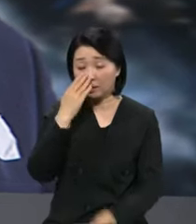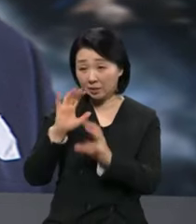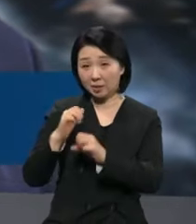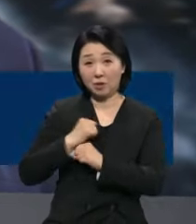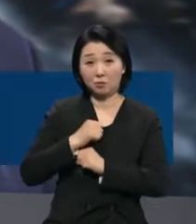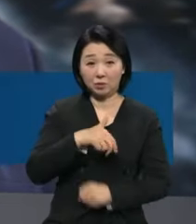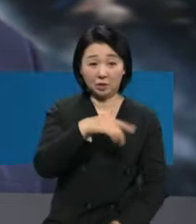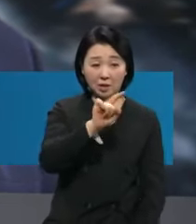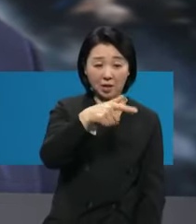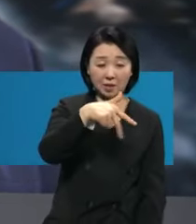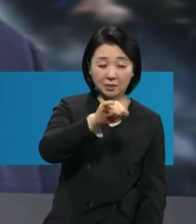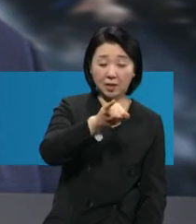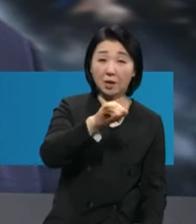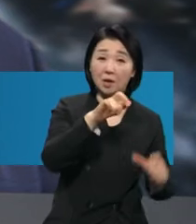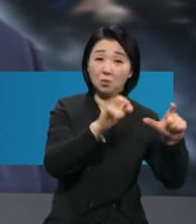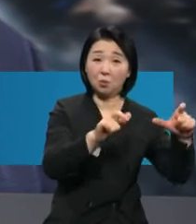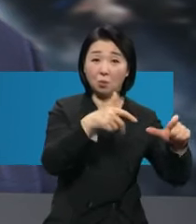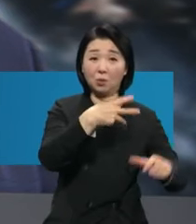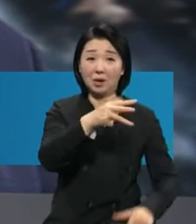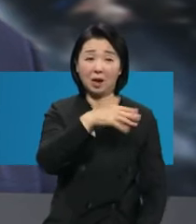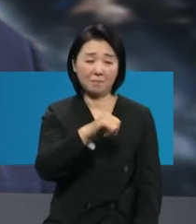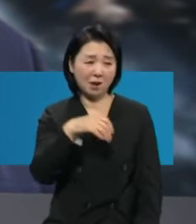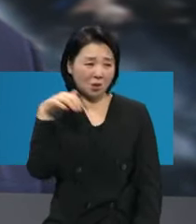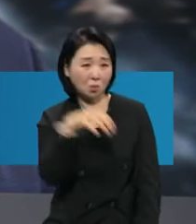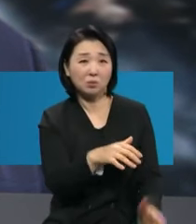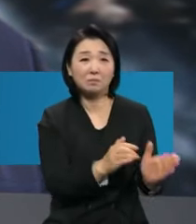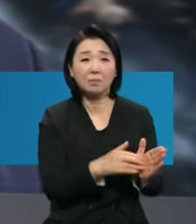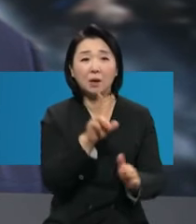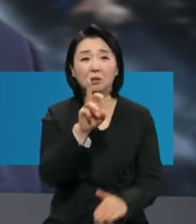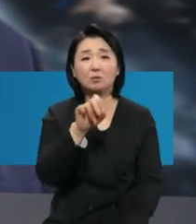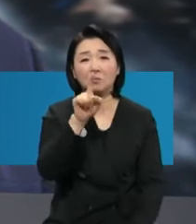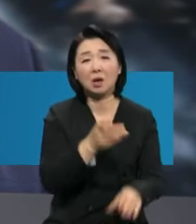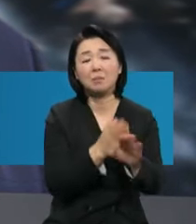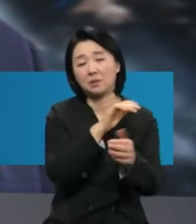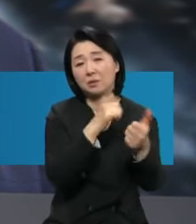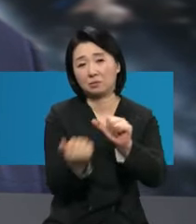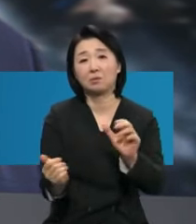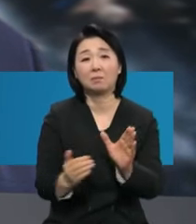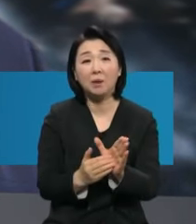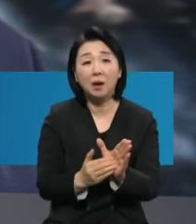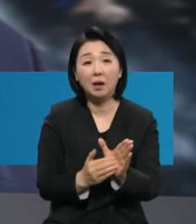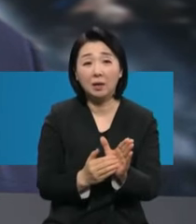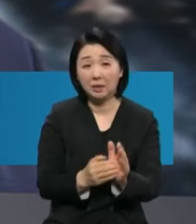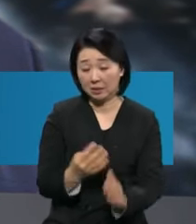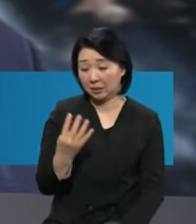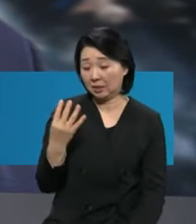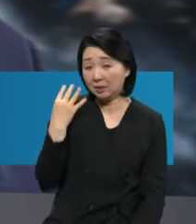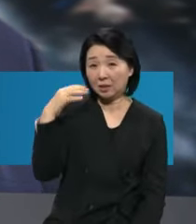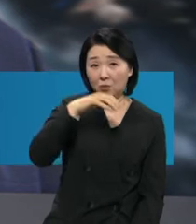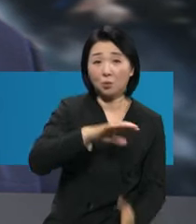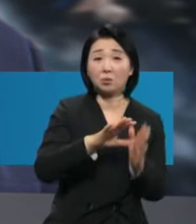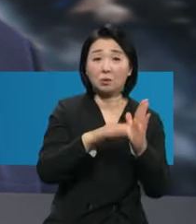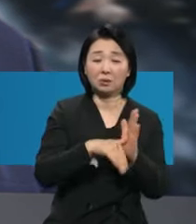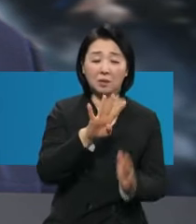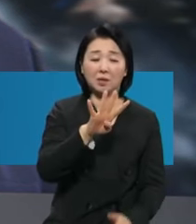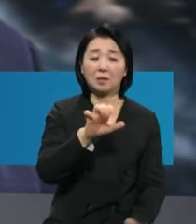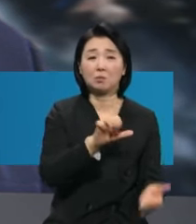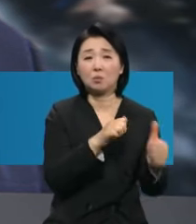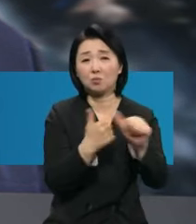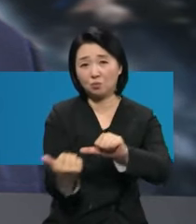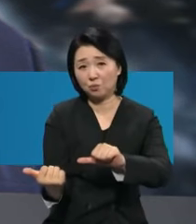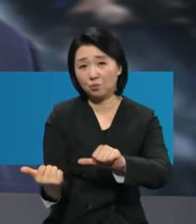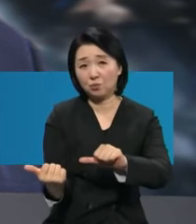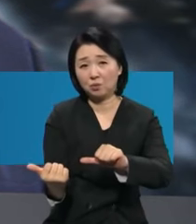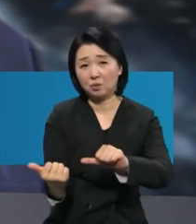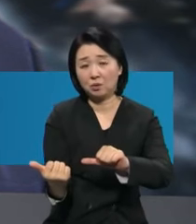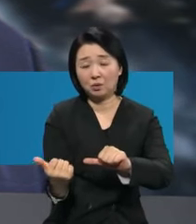이스라엘군이 가자지구 라파를 또 공습해 21명 이상이 사망한 걸로 전해졌습니다. 사흘 전 공격에서도 45명이